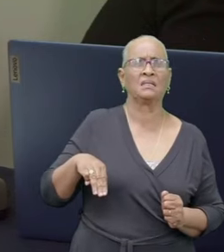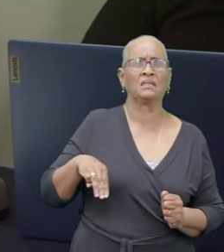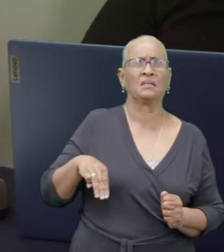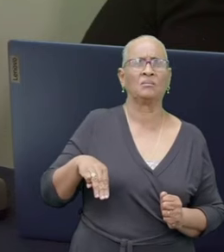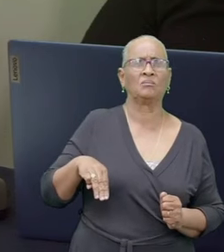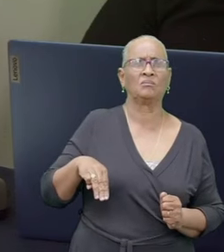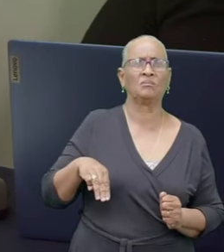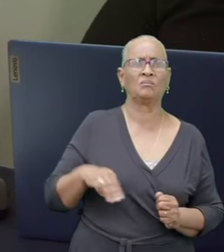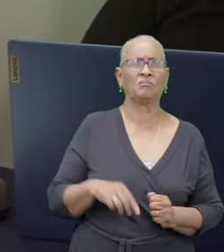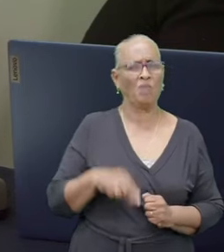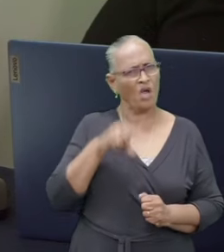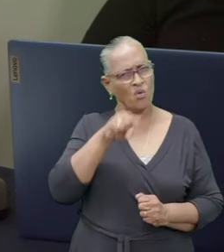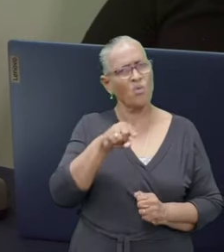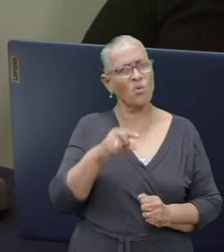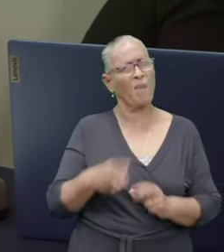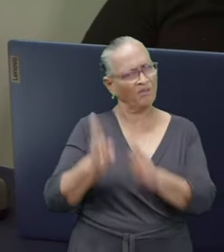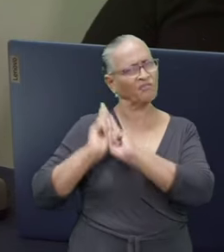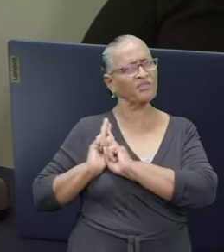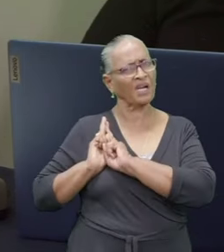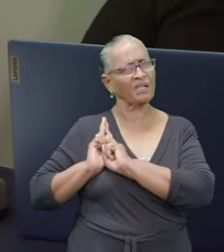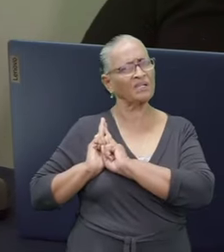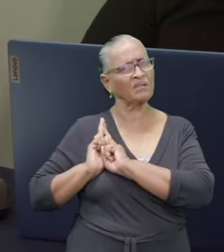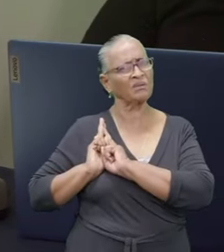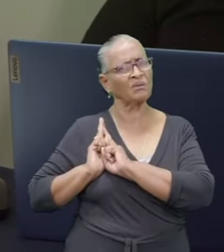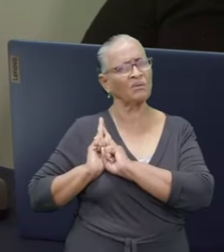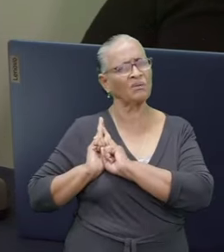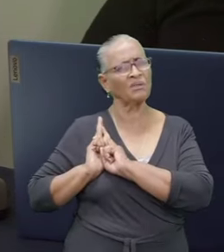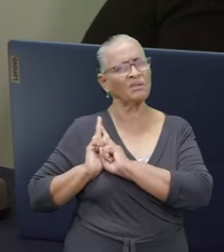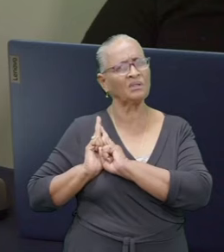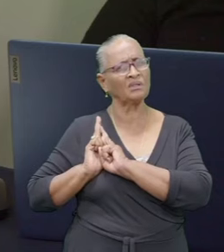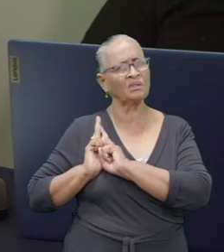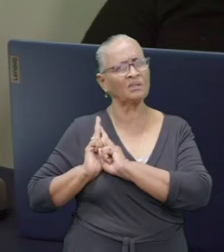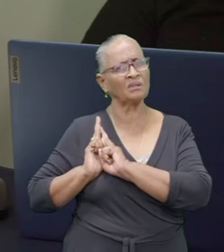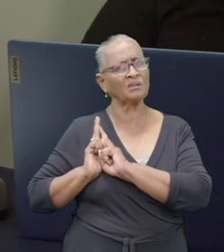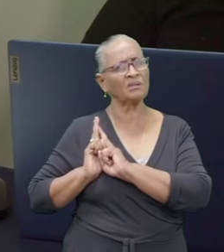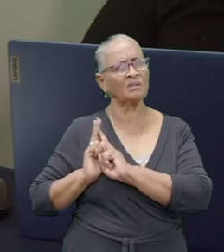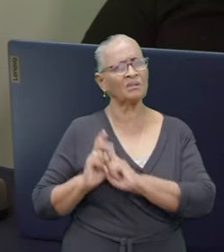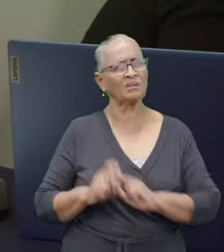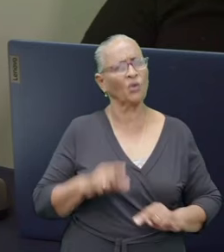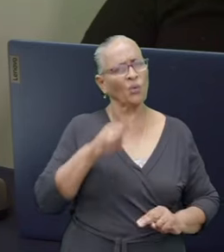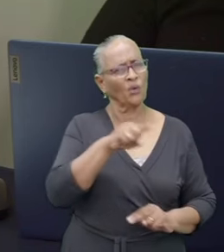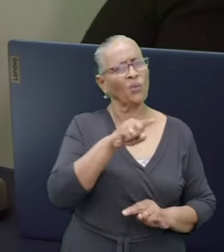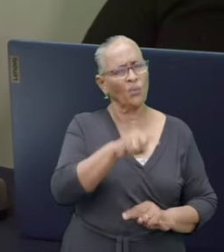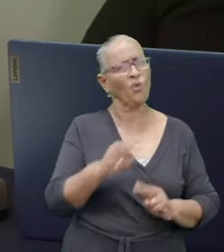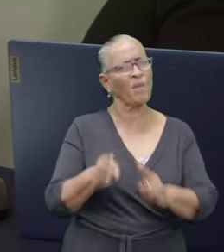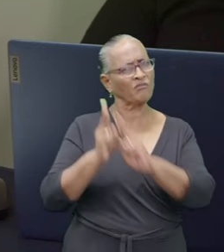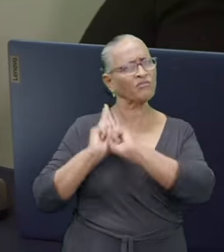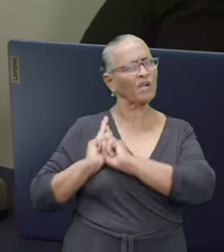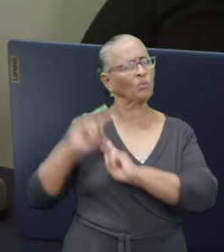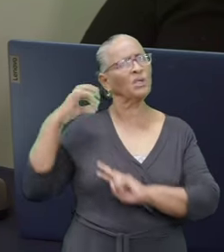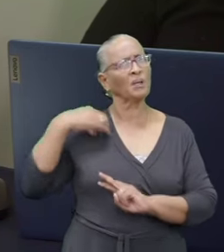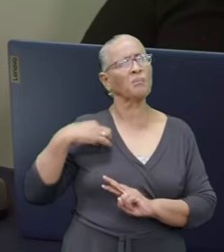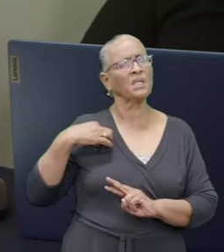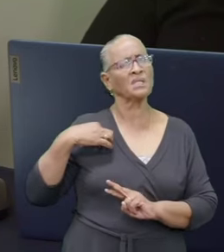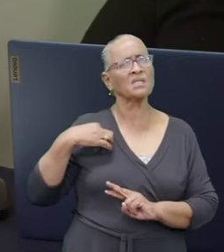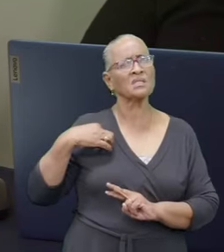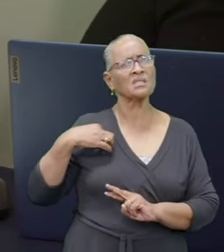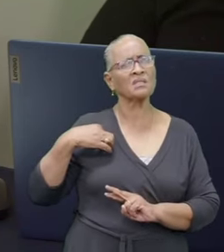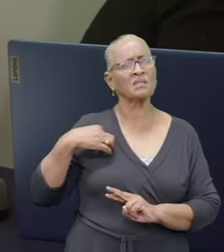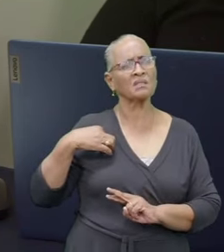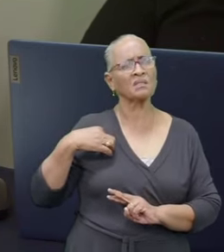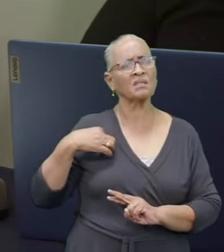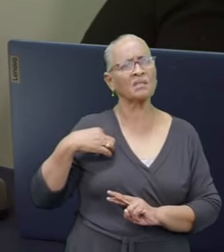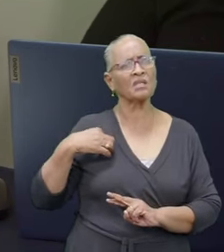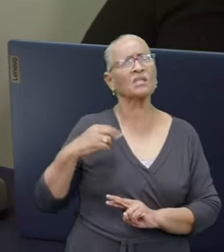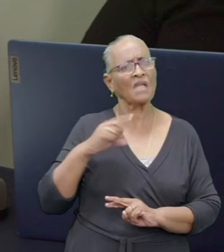de verantwoordelijke minister. Dus vandaar dat we u zeggen, hè? En niet jullie. Want u zit hier als de verantwoordelijke minister en namens de regering.